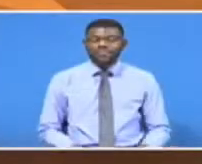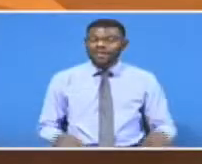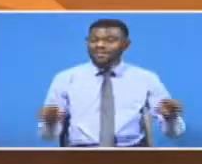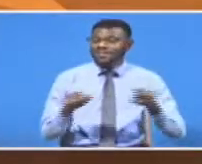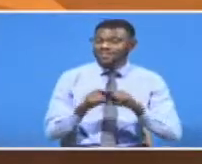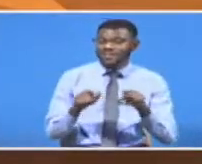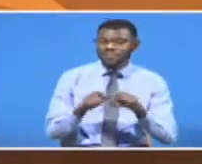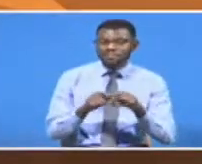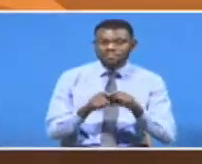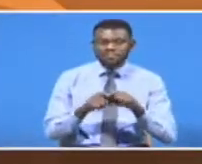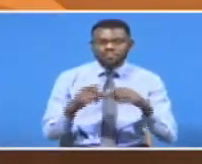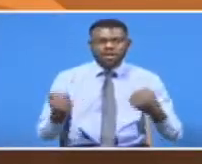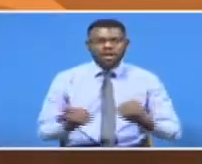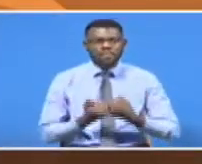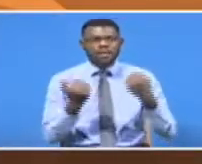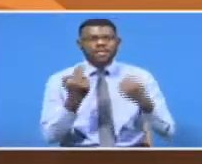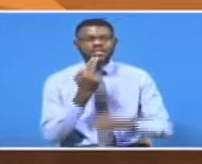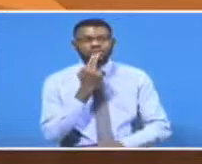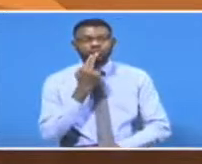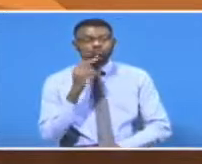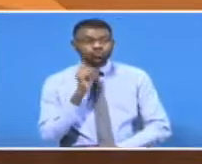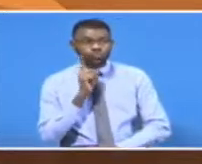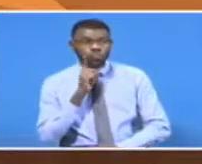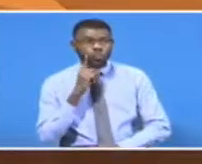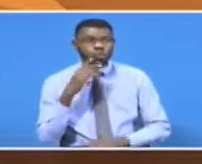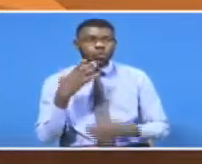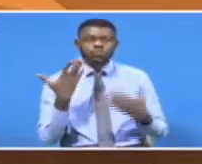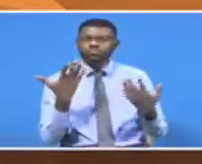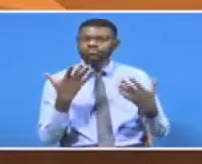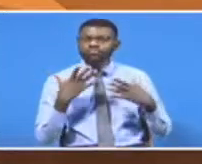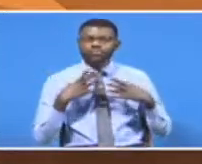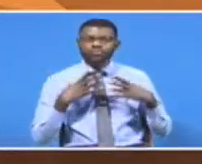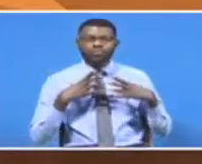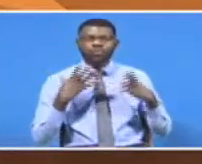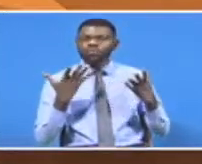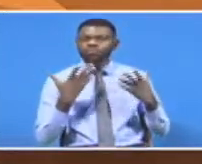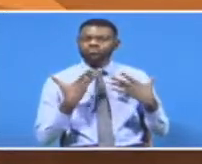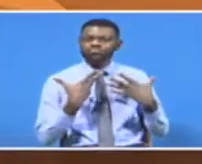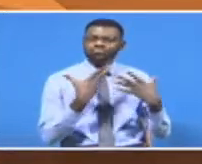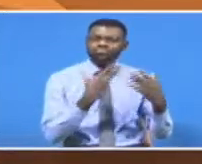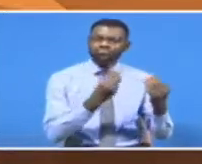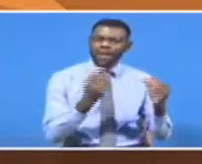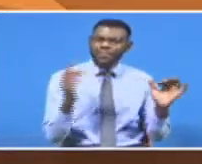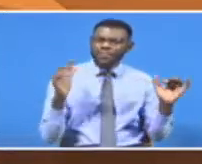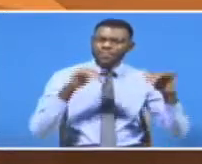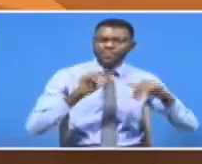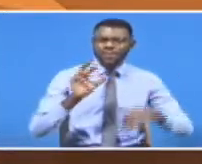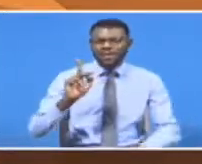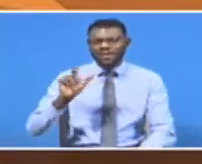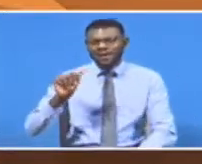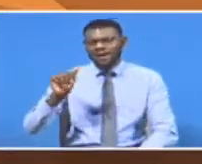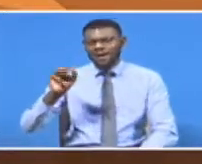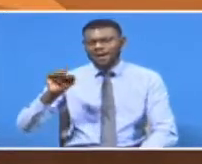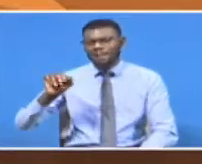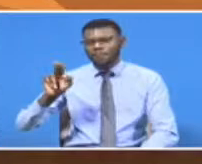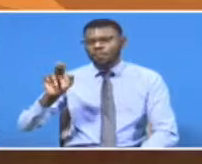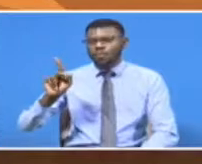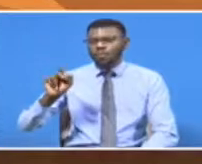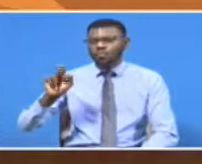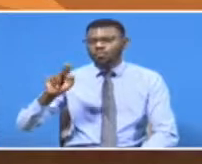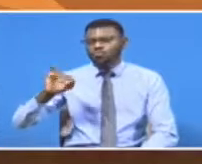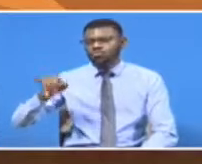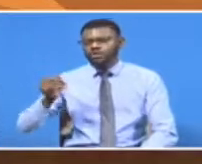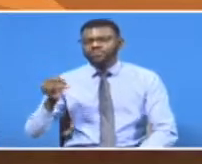Na mtazamaji, siku ya Jumanne barabara zote zitaelekea katika uga wa Kamkunji hapa jijini Nairobi, huku kinara wa Azimio la Umoja Raila Odinga